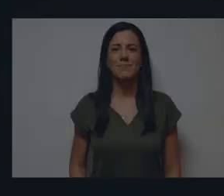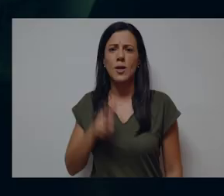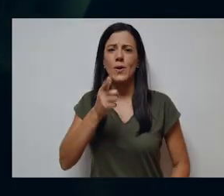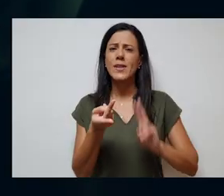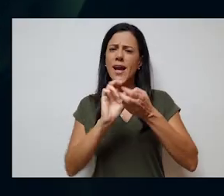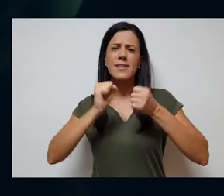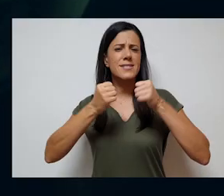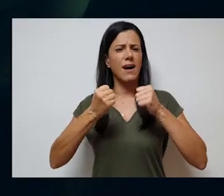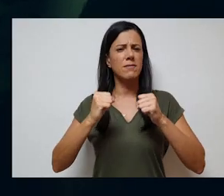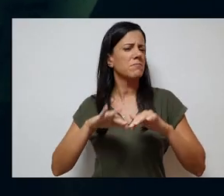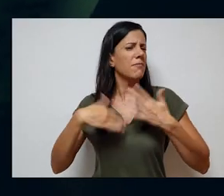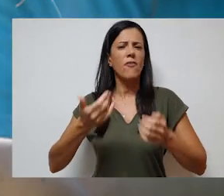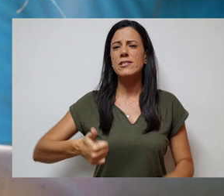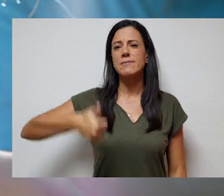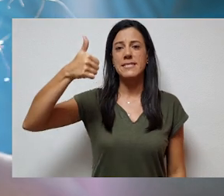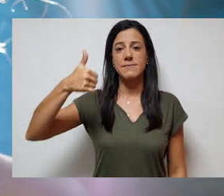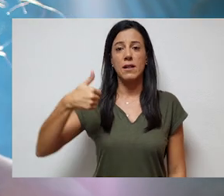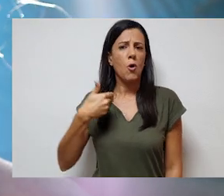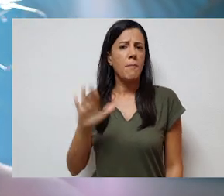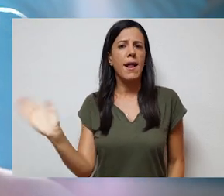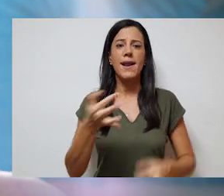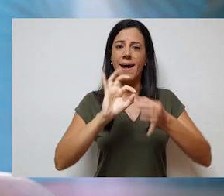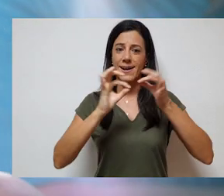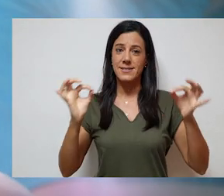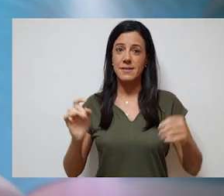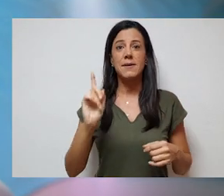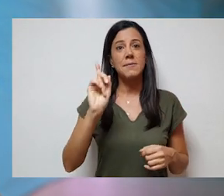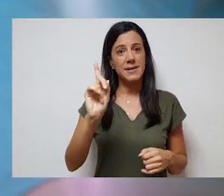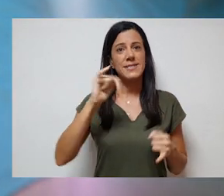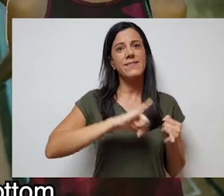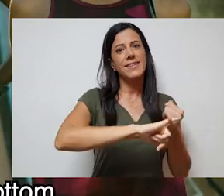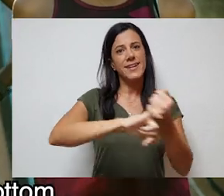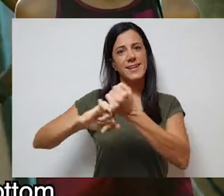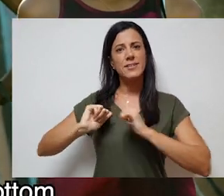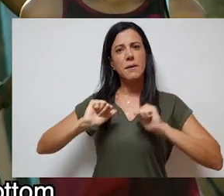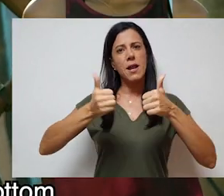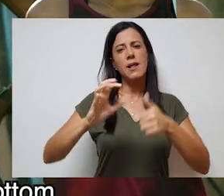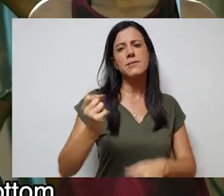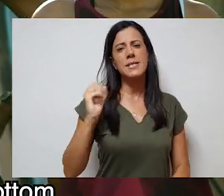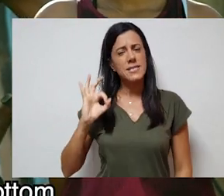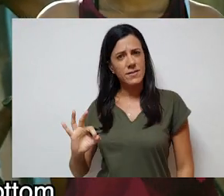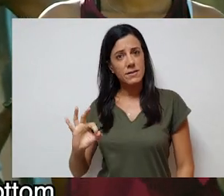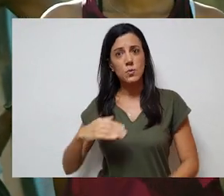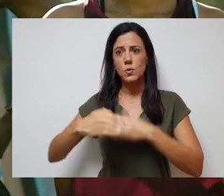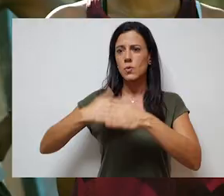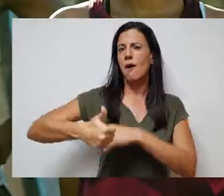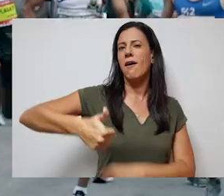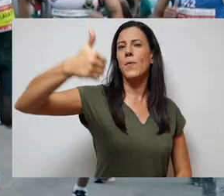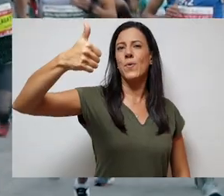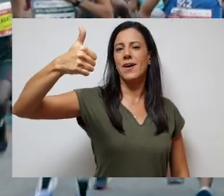بيقولوا التغيير صعب وما في شي بيزبط وبلا كلها القصة بس ليه ناس بلشوا من الصفر